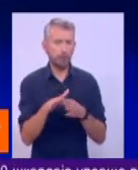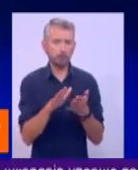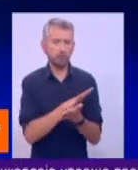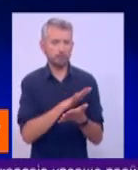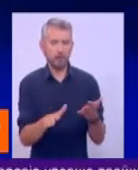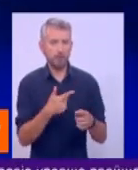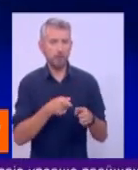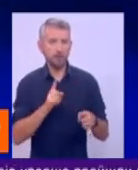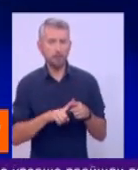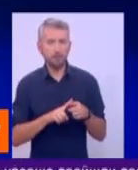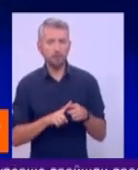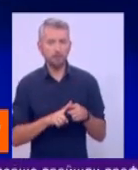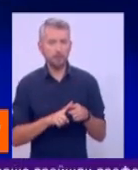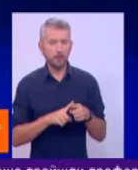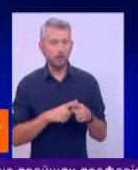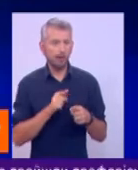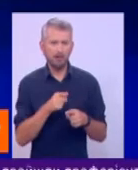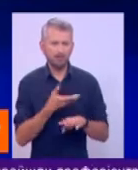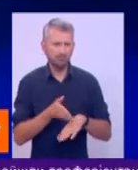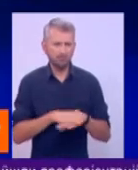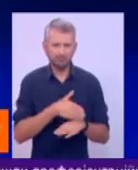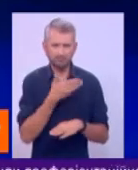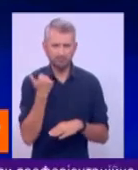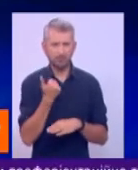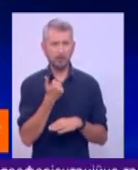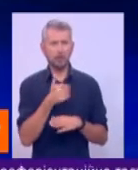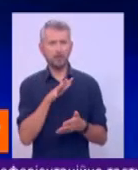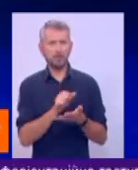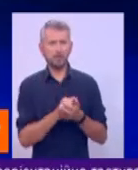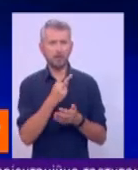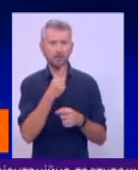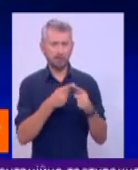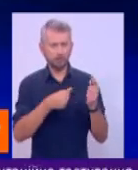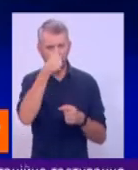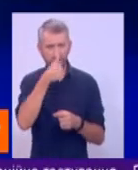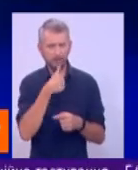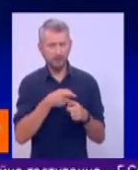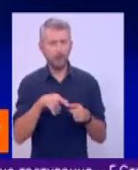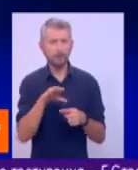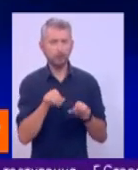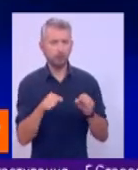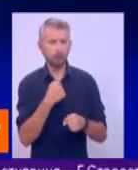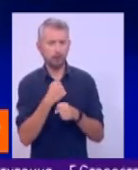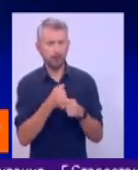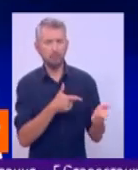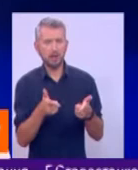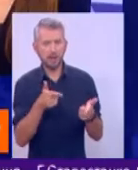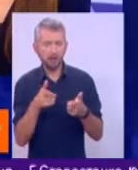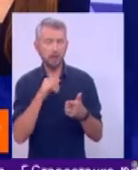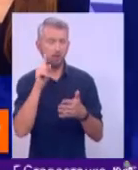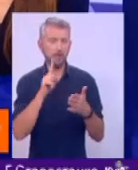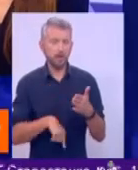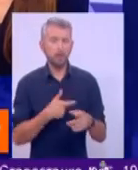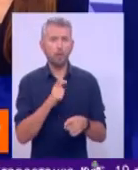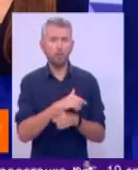поэтому процесс несложный, занимает он примерно 2,5 месяца, это все можно сделать, подготовить, и поверьте,